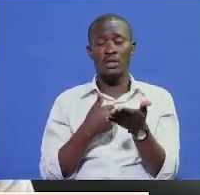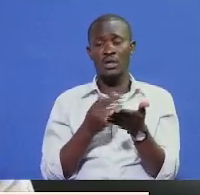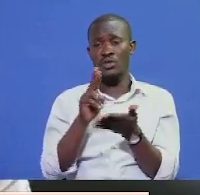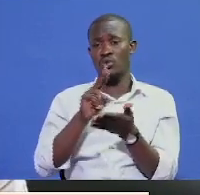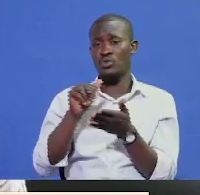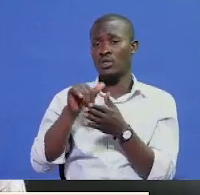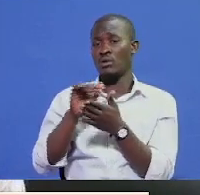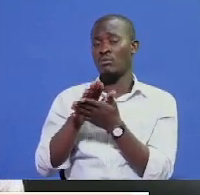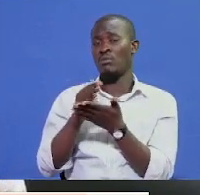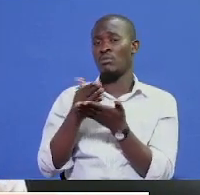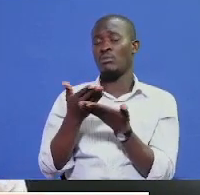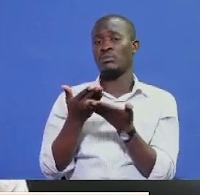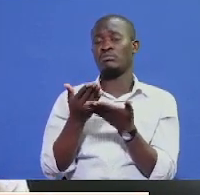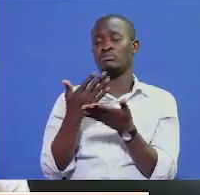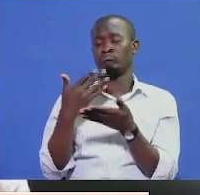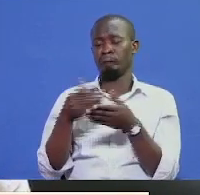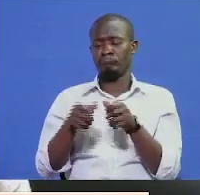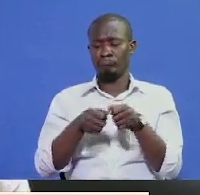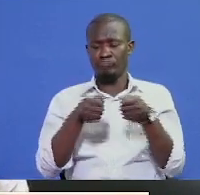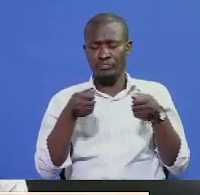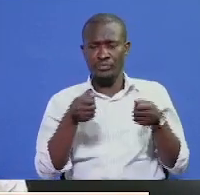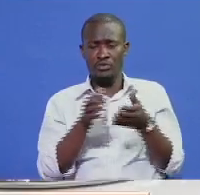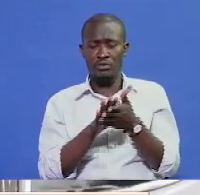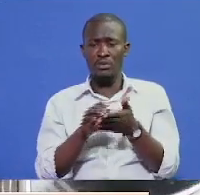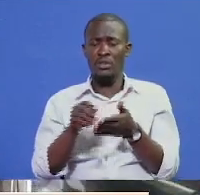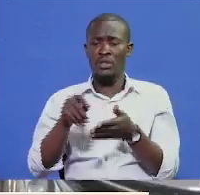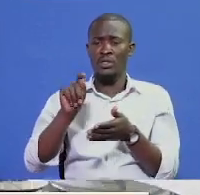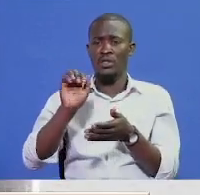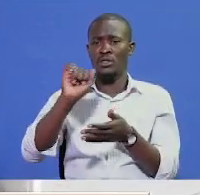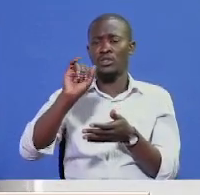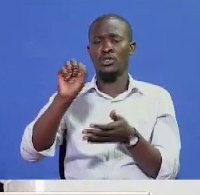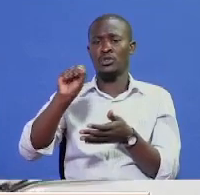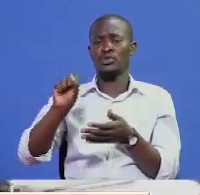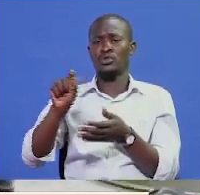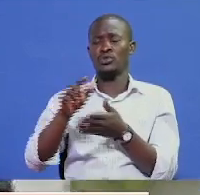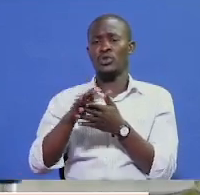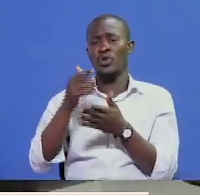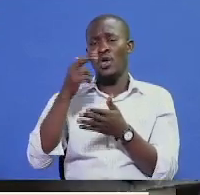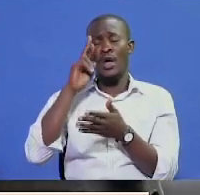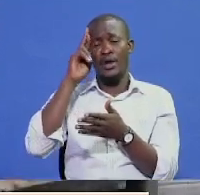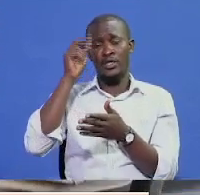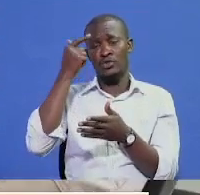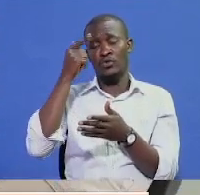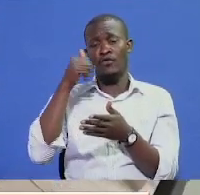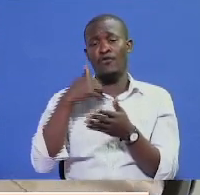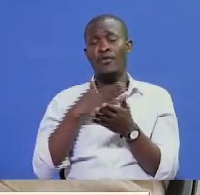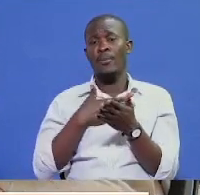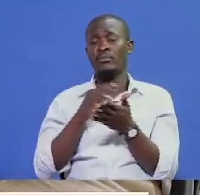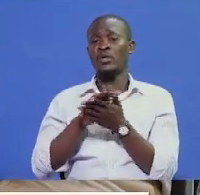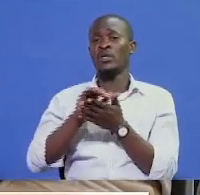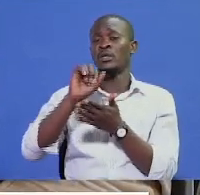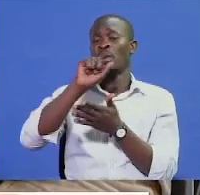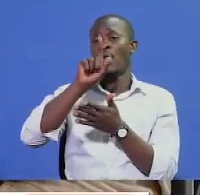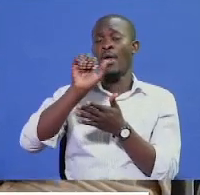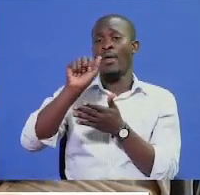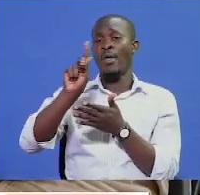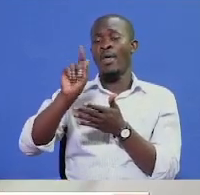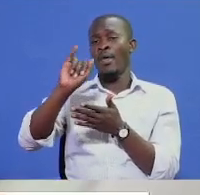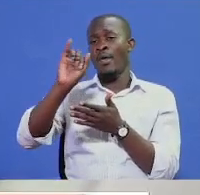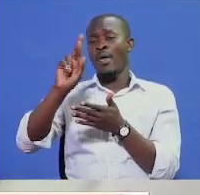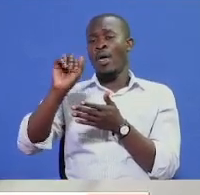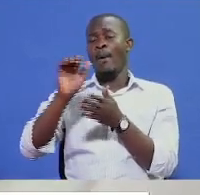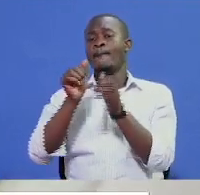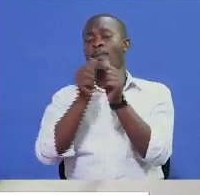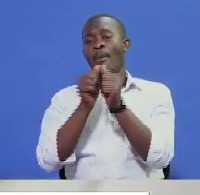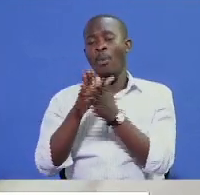pad. They use newspapers, they use t-shirts. Kwa sababu hii, Zakira Muhammad ambaye pamoja